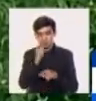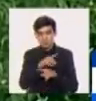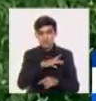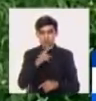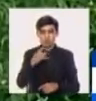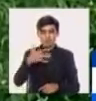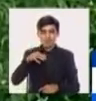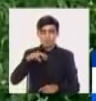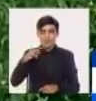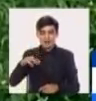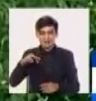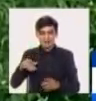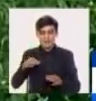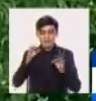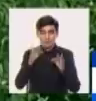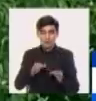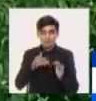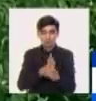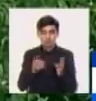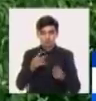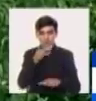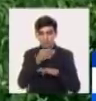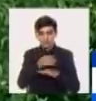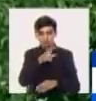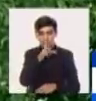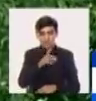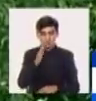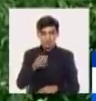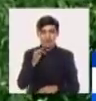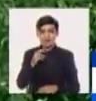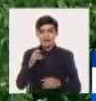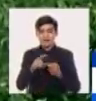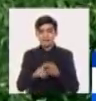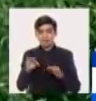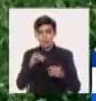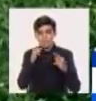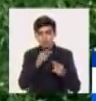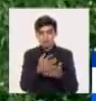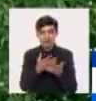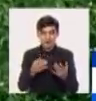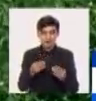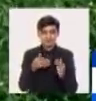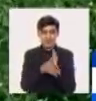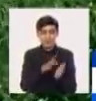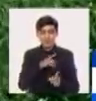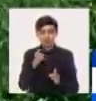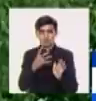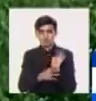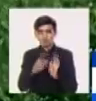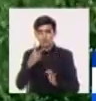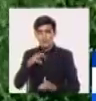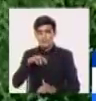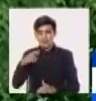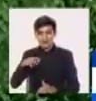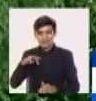150 миллиард теңгенің тиімді жұмсалуына жауапты болмақ. Бұған дейін коронавирусқа қарсы шараларға деп бөлінген 192 миллиард